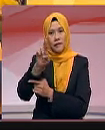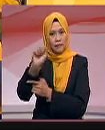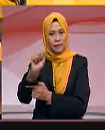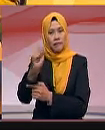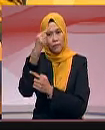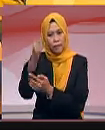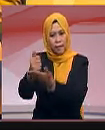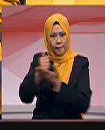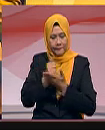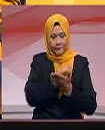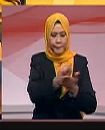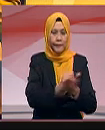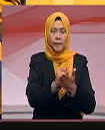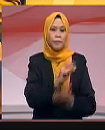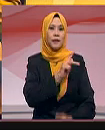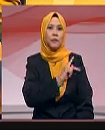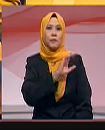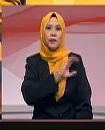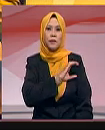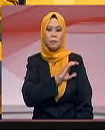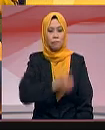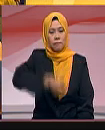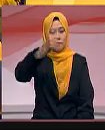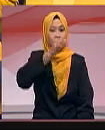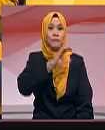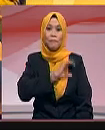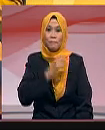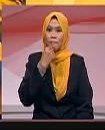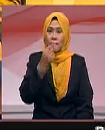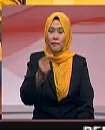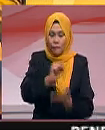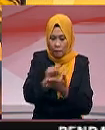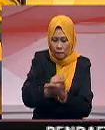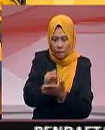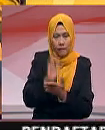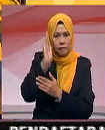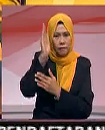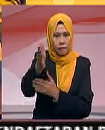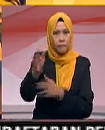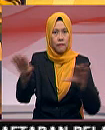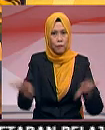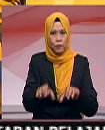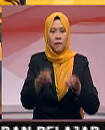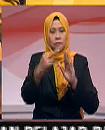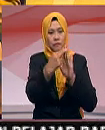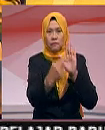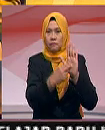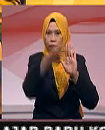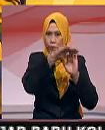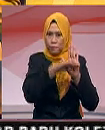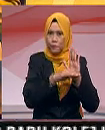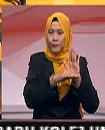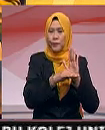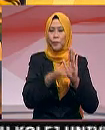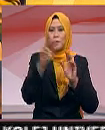siasatan menurut ketua polis negara Syaikh Abdul Hamid badut setan akan dilakukan mengikut beberapa peruntukan undang-undang